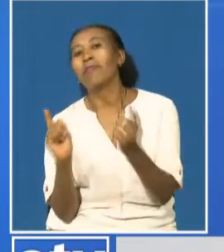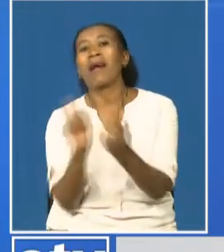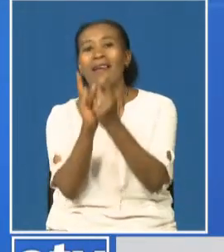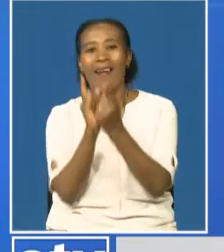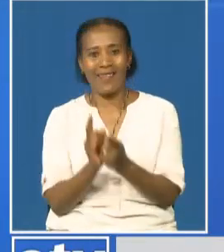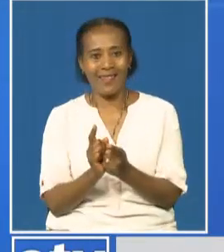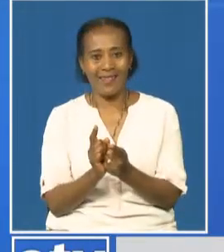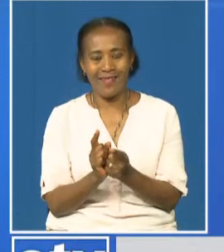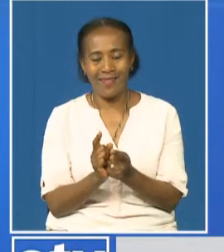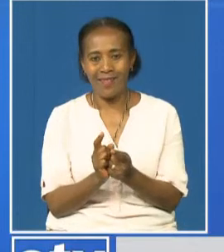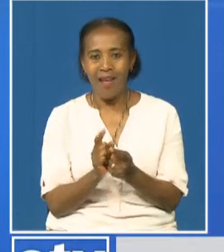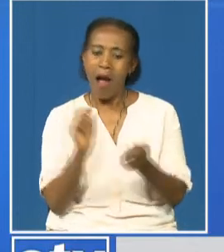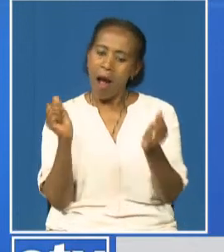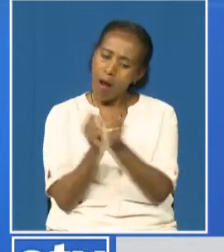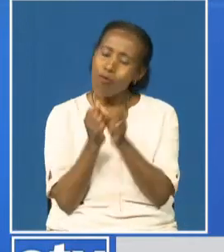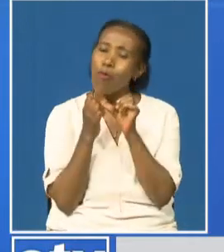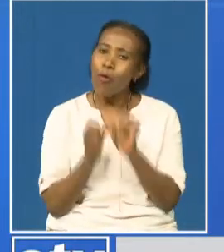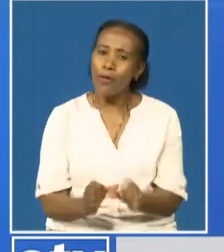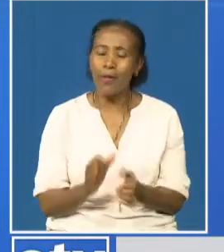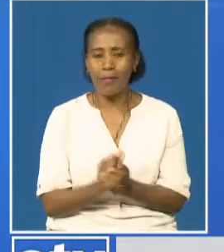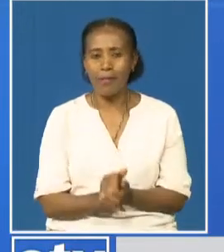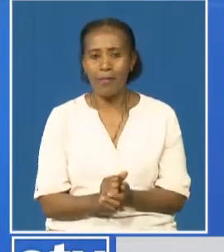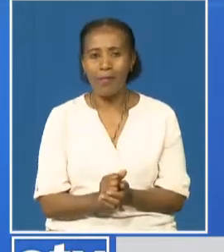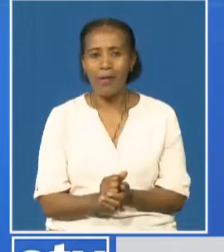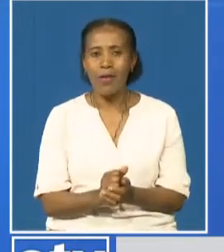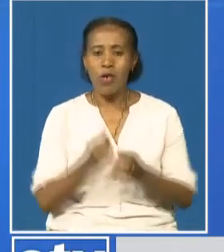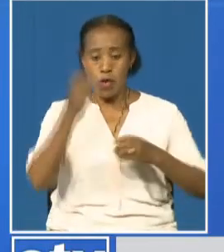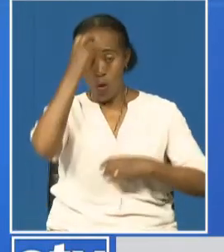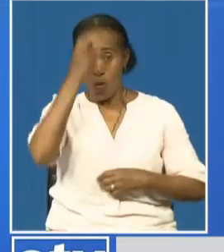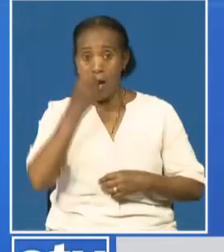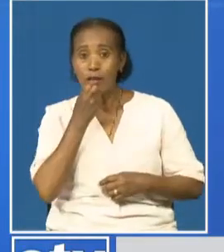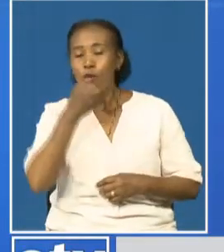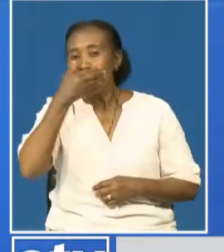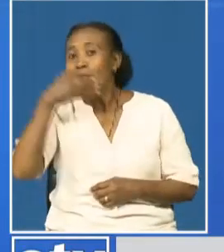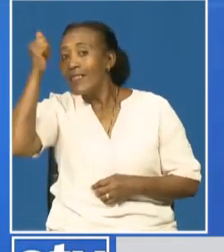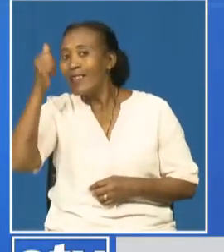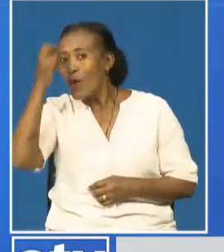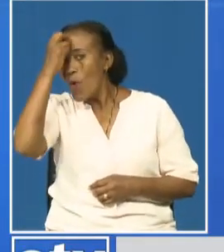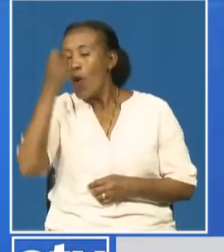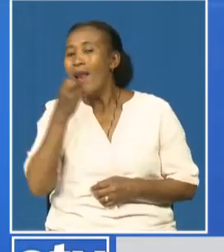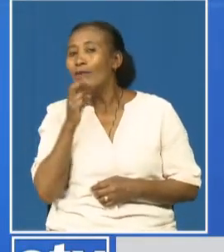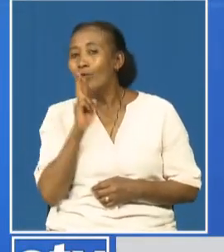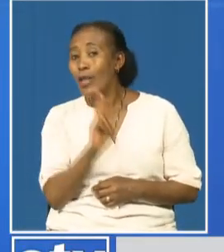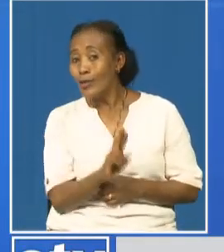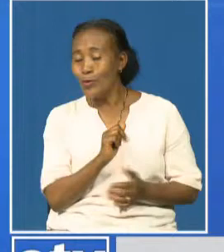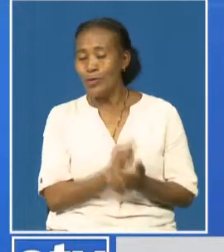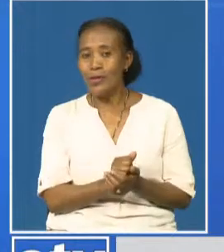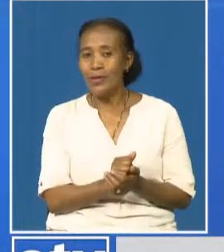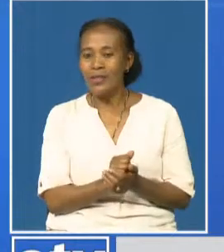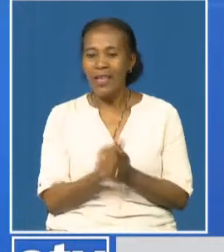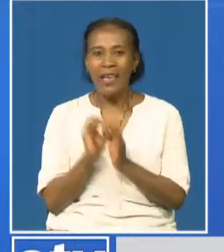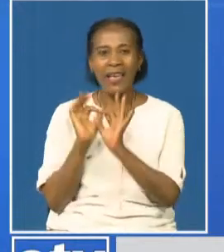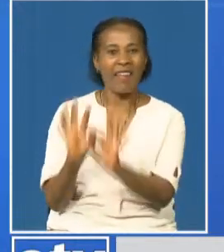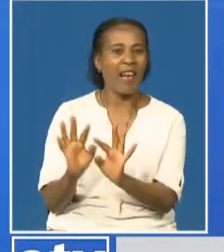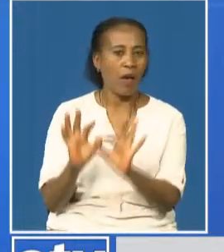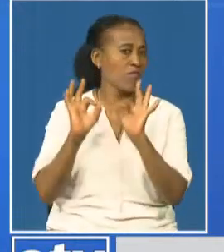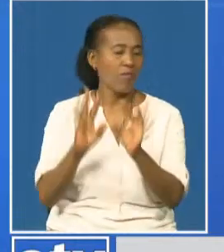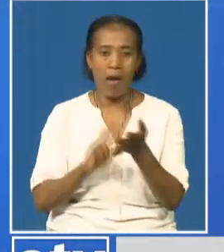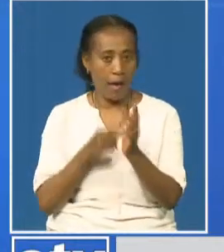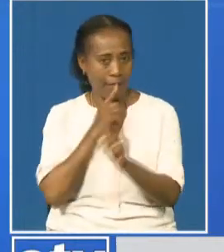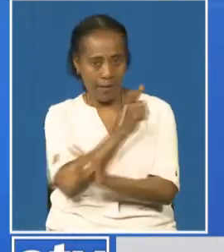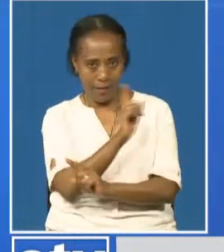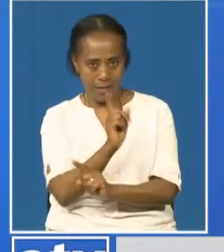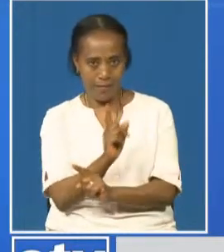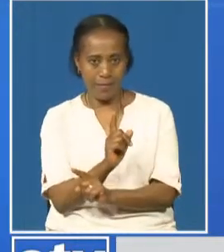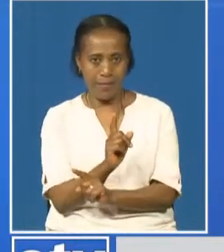መገናኘት መፈለግ፣ አብሮ መቆየት፣ ከወላጆቻቸው ይልቅ ወላጆቻቸውን ይጠላሉ ይንቃሉ ማለት